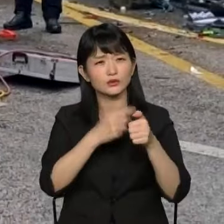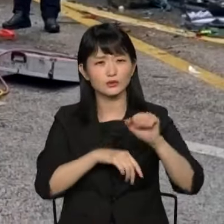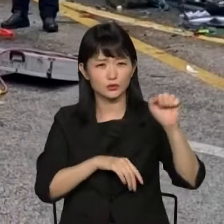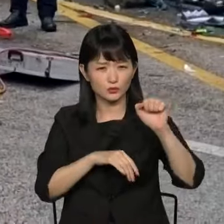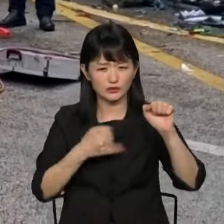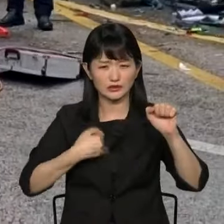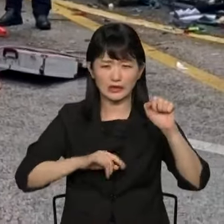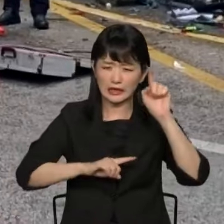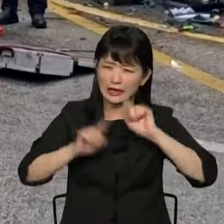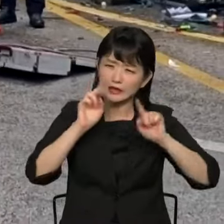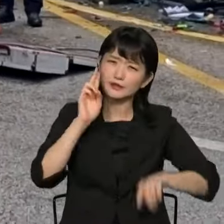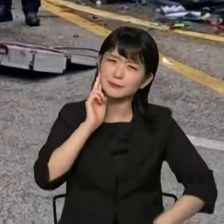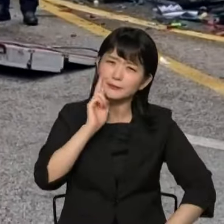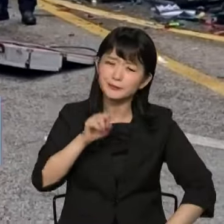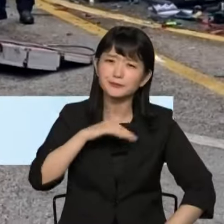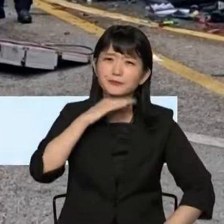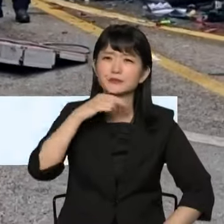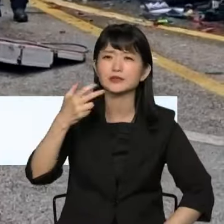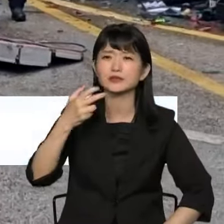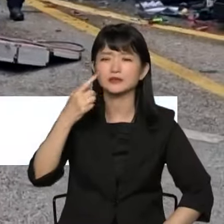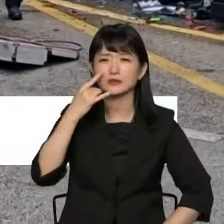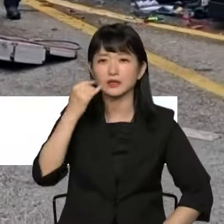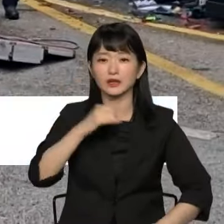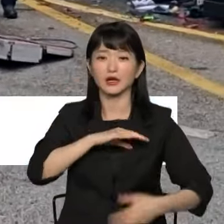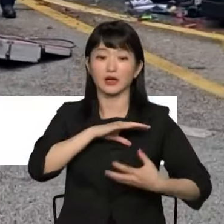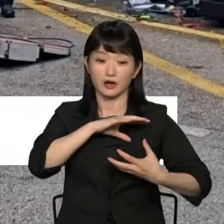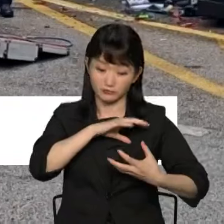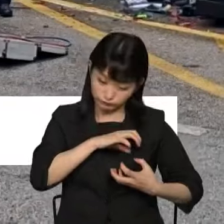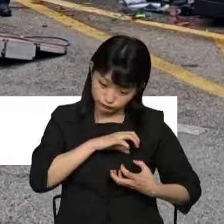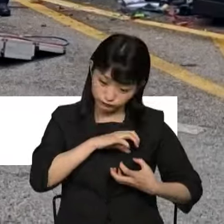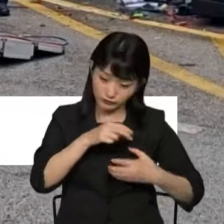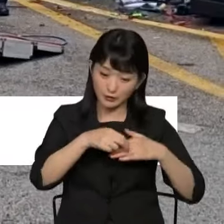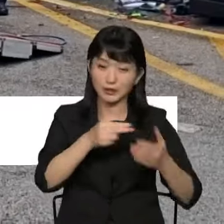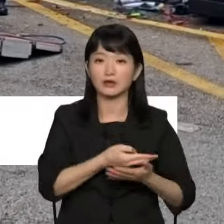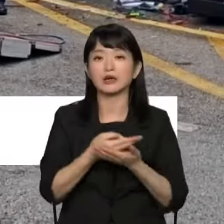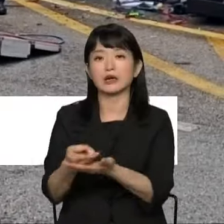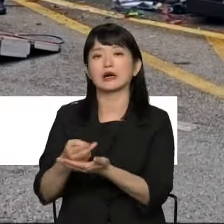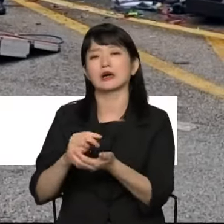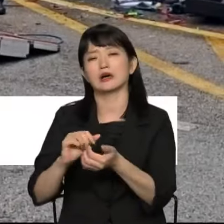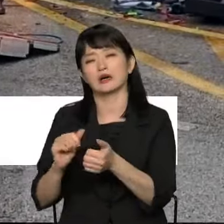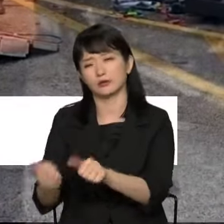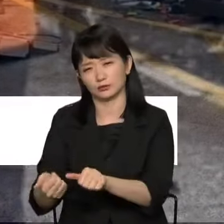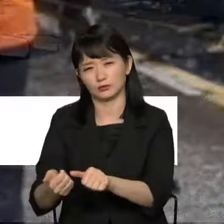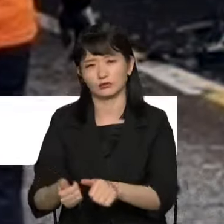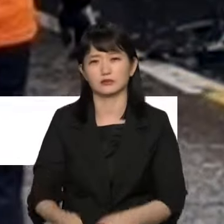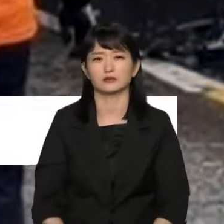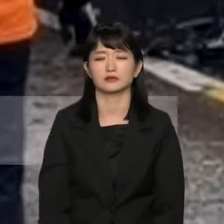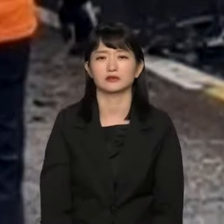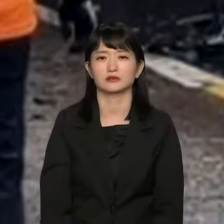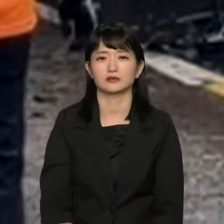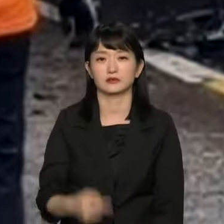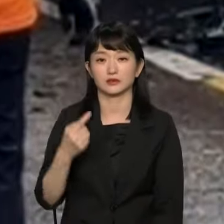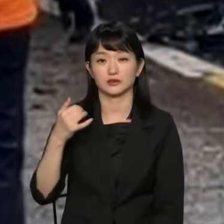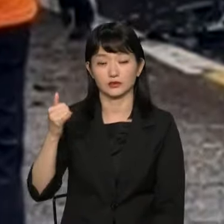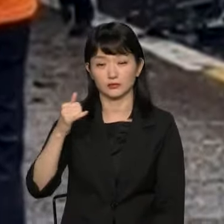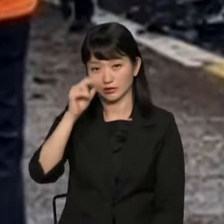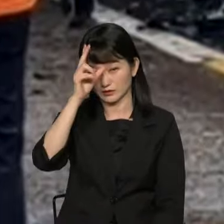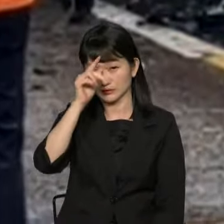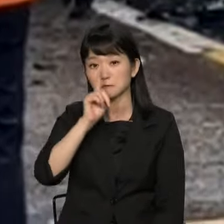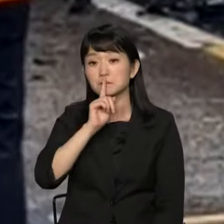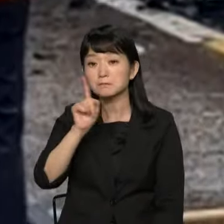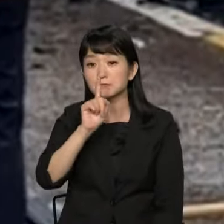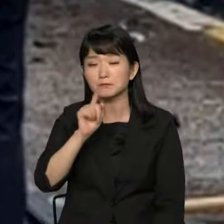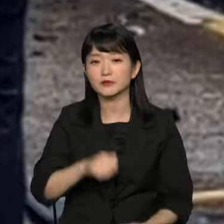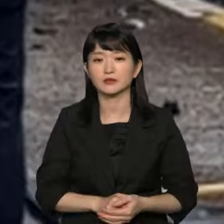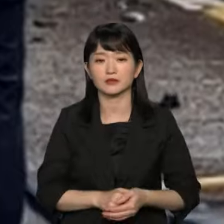딸이 크게 다쳤고 70대 어머니가 심정지 상태로 병원으로 옮겨졌지만 숨졌습니다. 소방당국과 경찰은